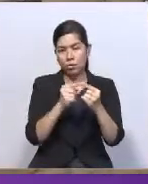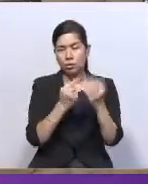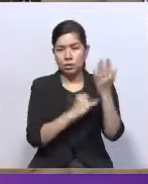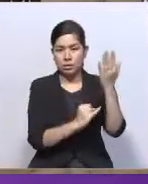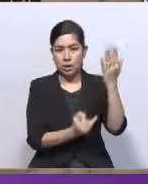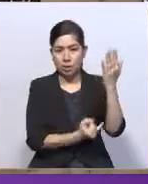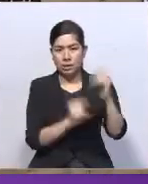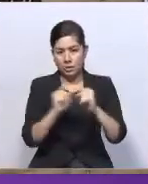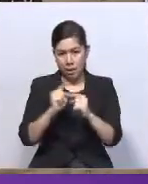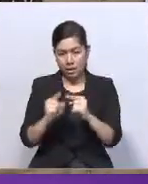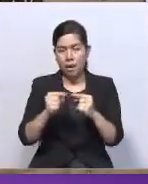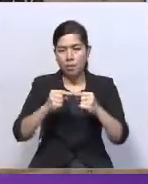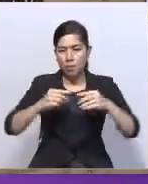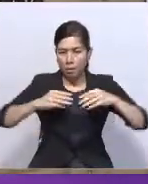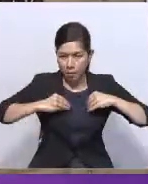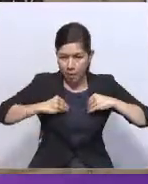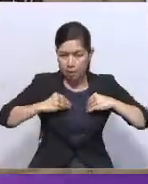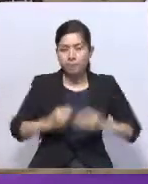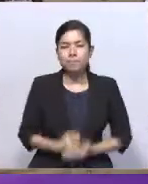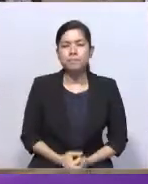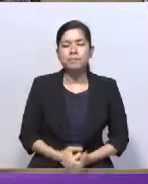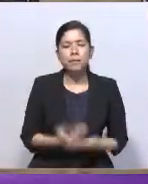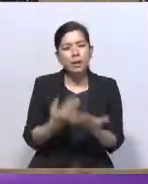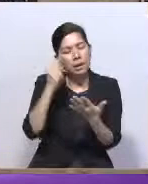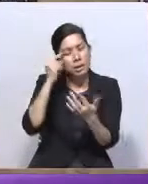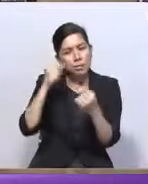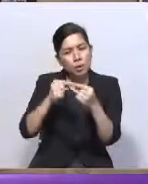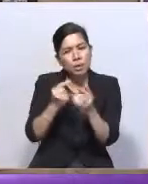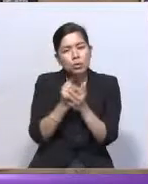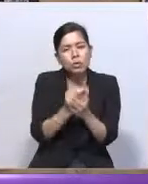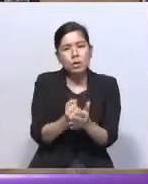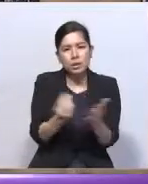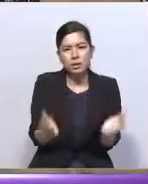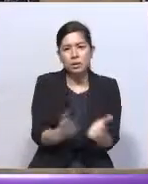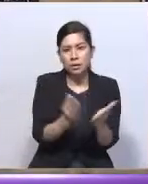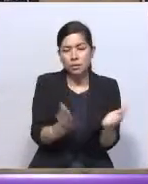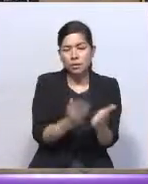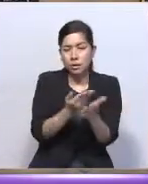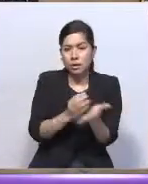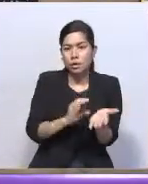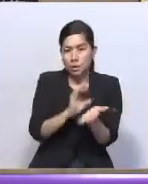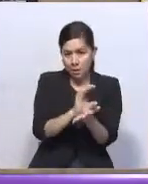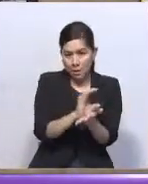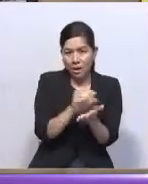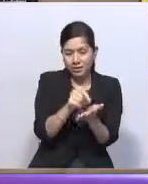ครับก็รับไว้ทั้งหมดนะครับแล้วก็คิดว่าจะสามารถสนับสนุนงบประมาณใน